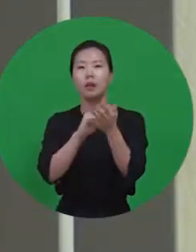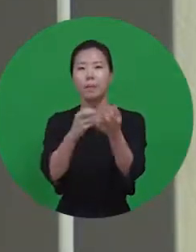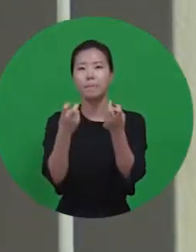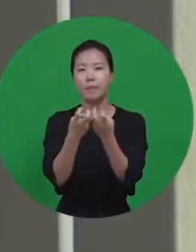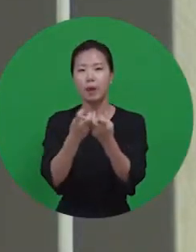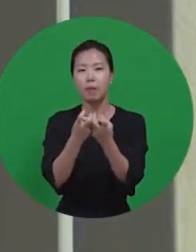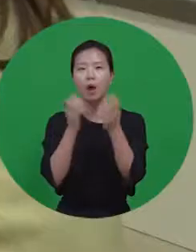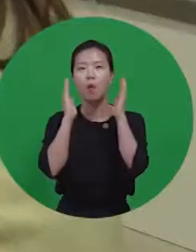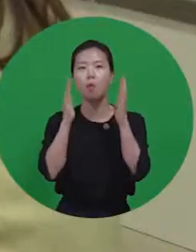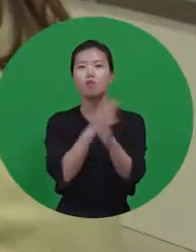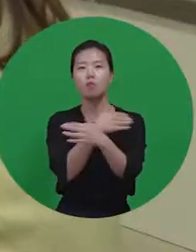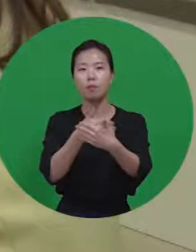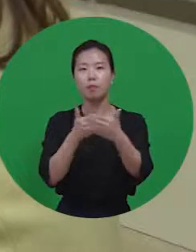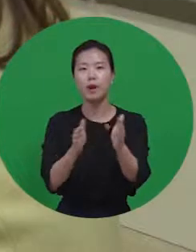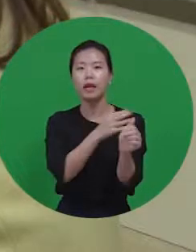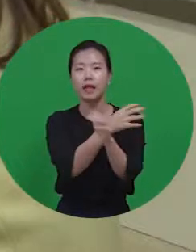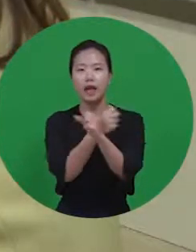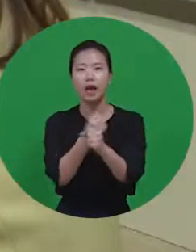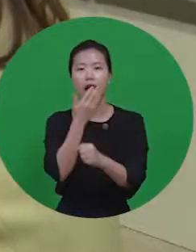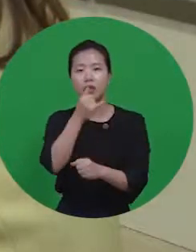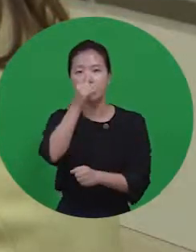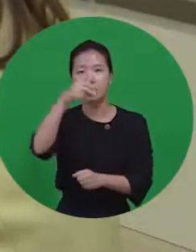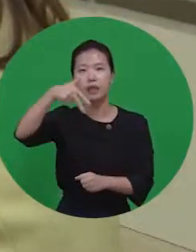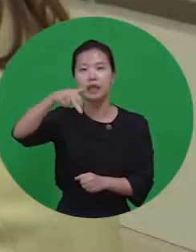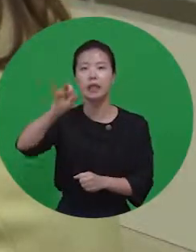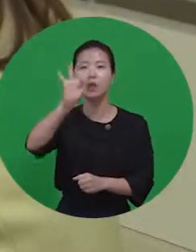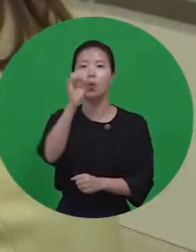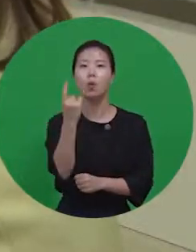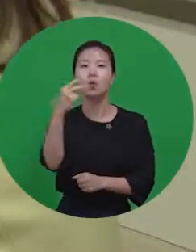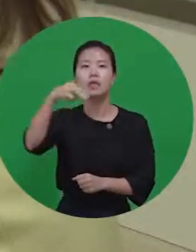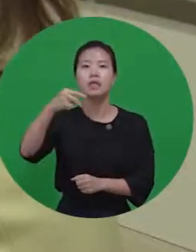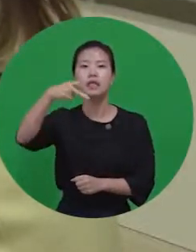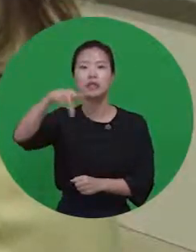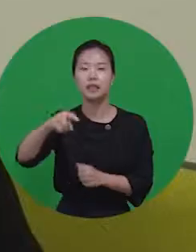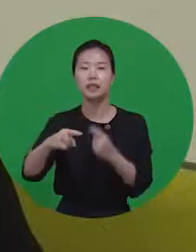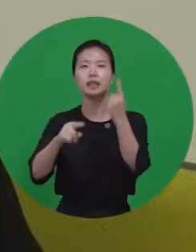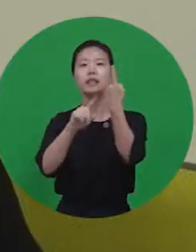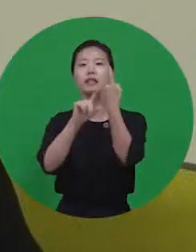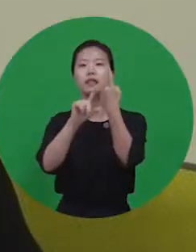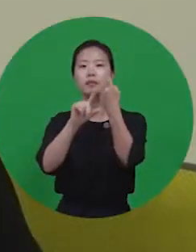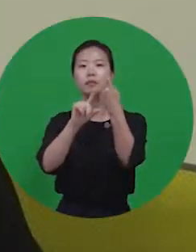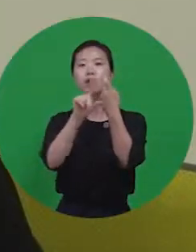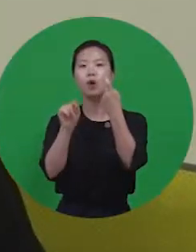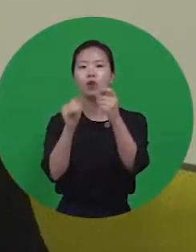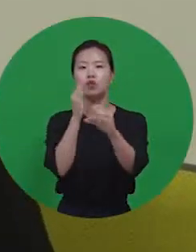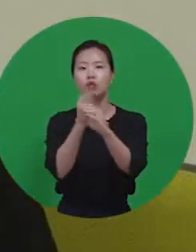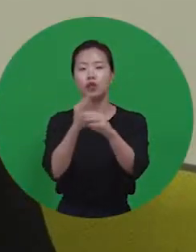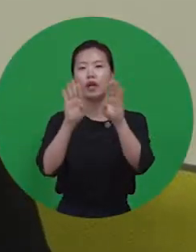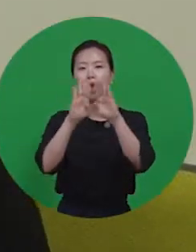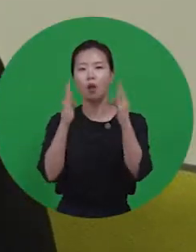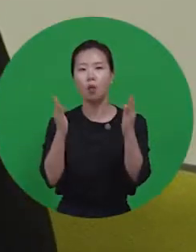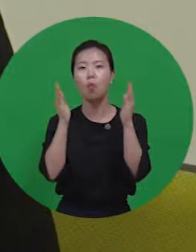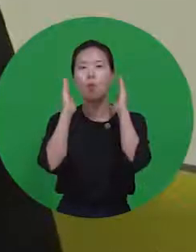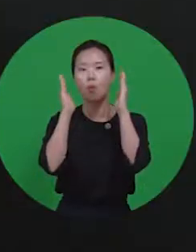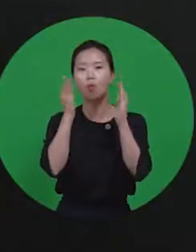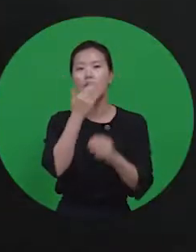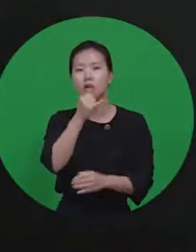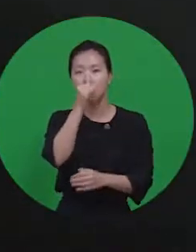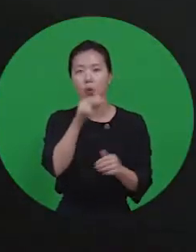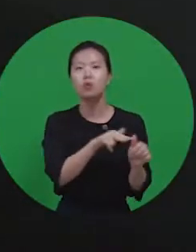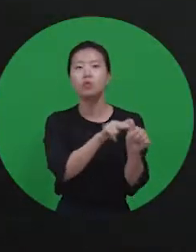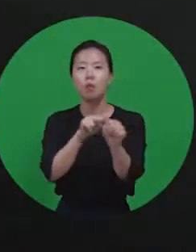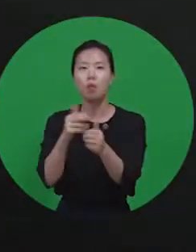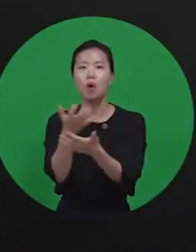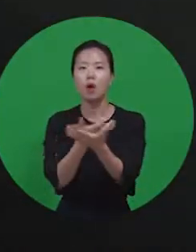전략, 스터디룸 예약 등의 정보를 이용할 수 있는 키오스크를 11월 중으로 설치하고 취업 준비생들이 공부도 하고